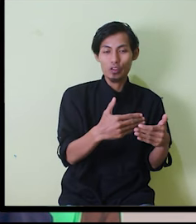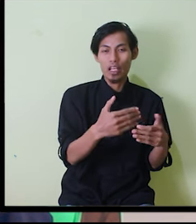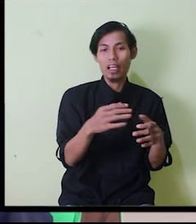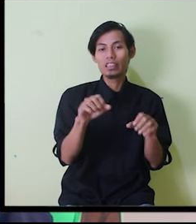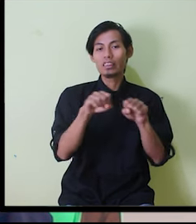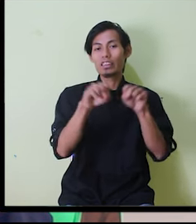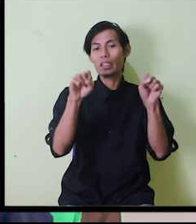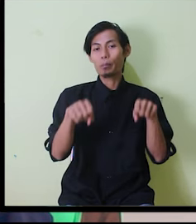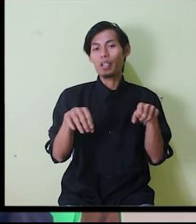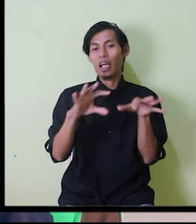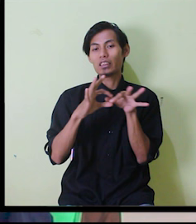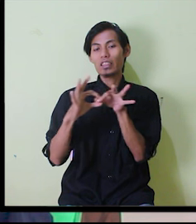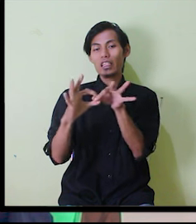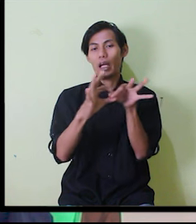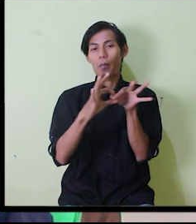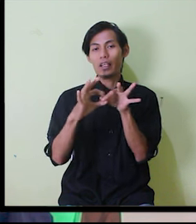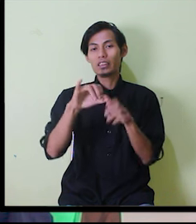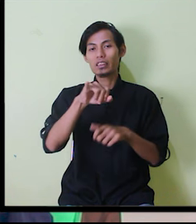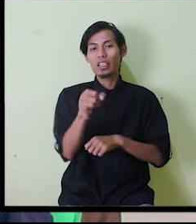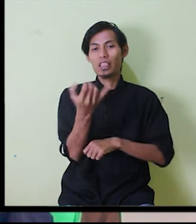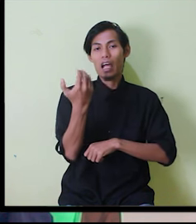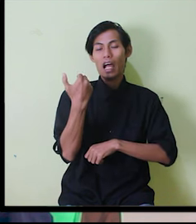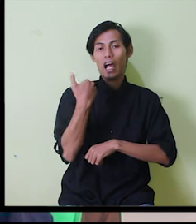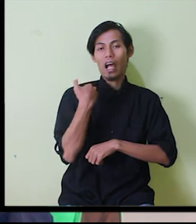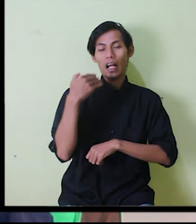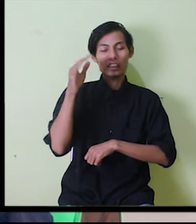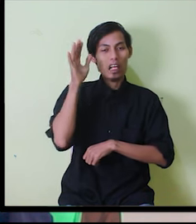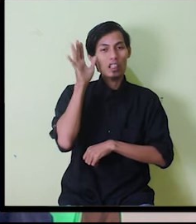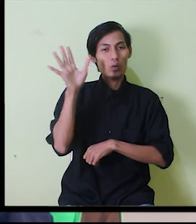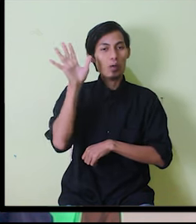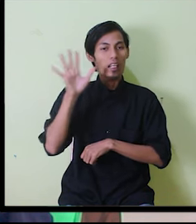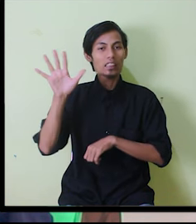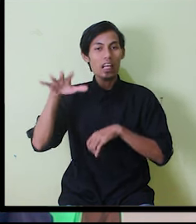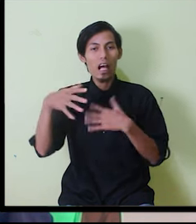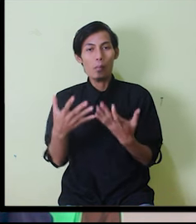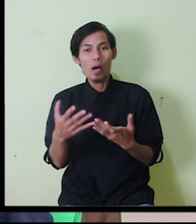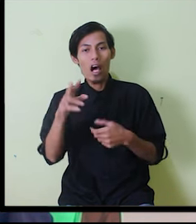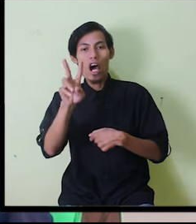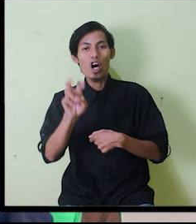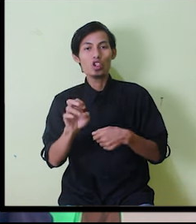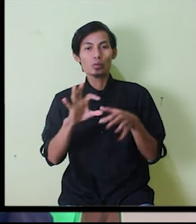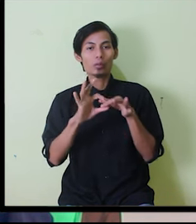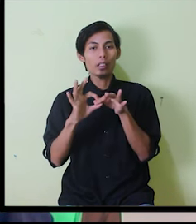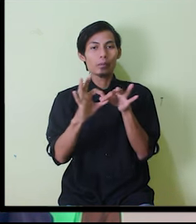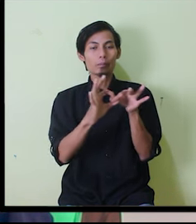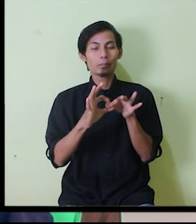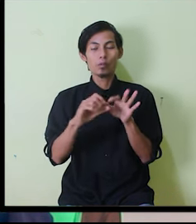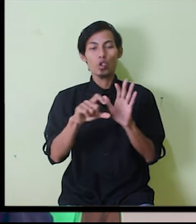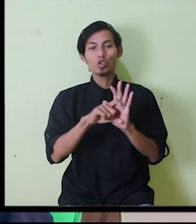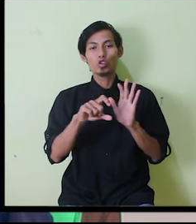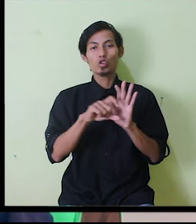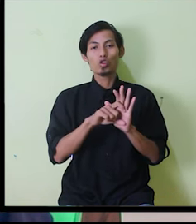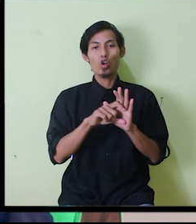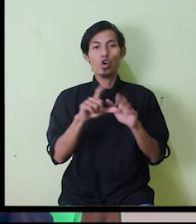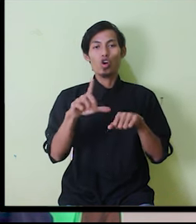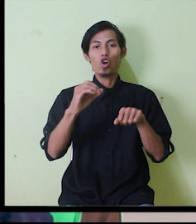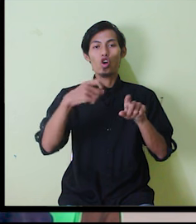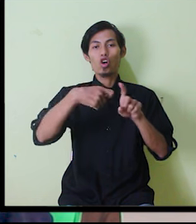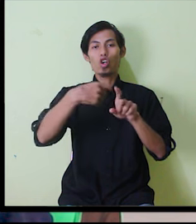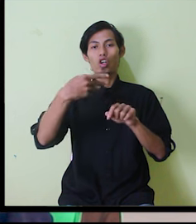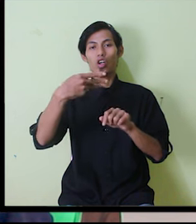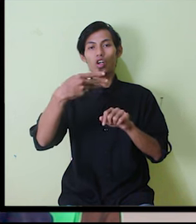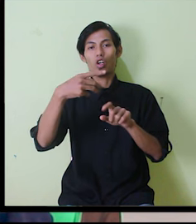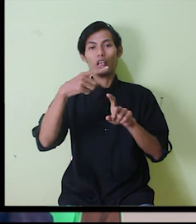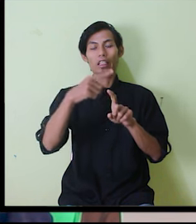ini kolaborasi jadi ada inovasi Apa itu harus berkolaborasi misalnya kayak loket pembayaran online ini kan kita